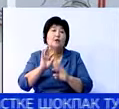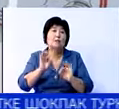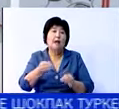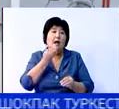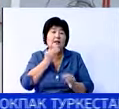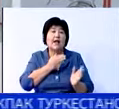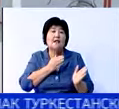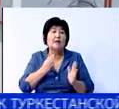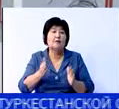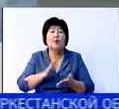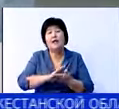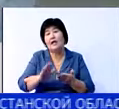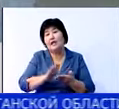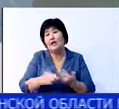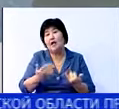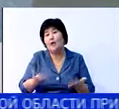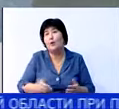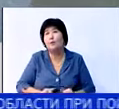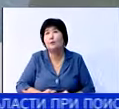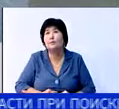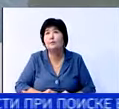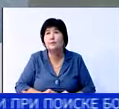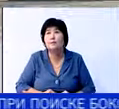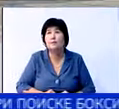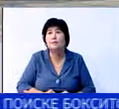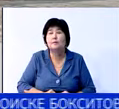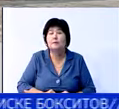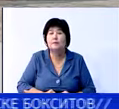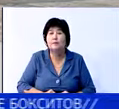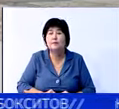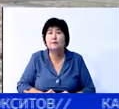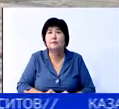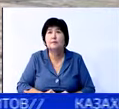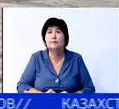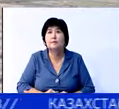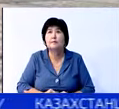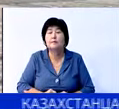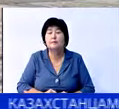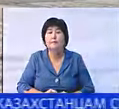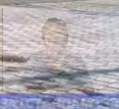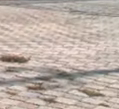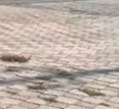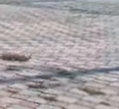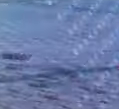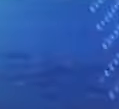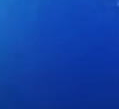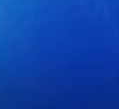и соблюдению гигиены. Галымжан Жамназар, Ежес Абдельда, Бугимбай Басилов, Турихан Хожахметов, телеканал Кызылорда.